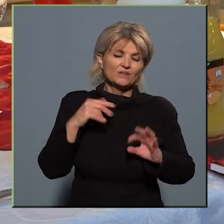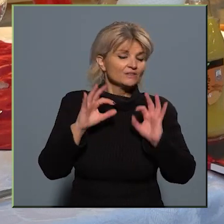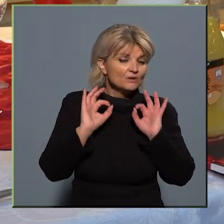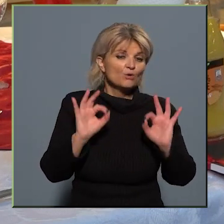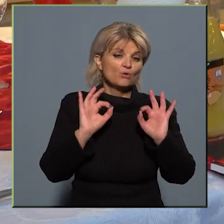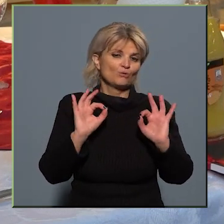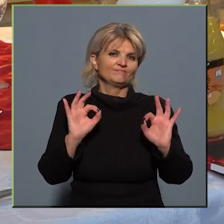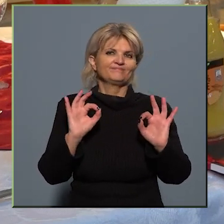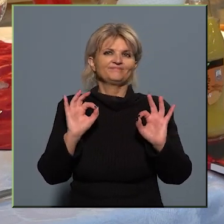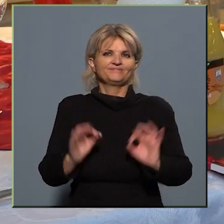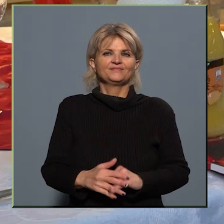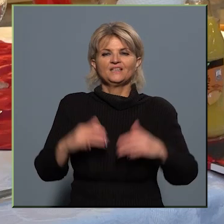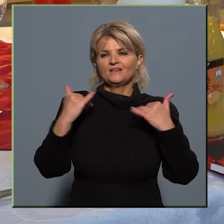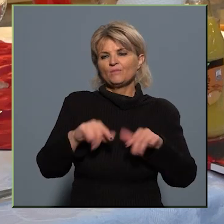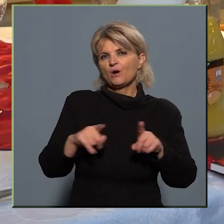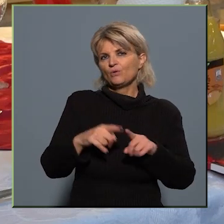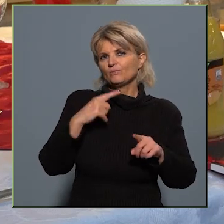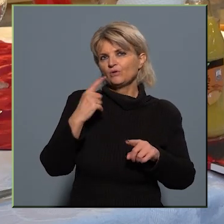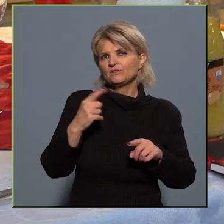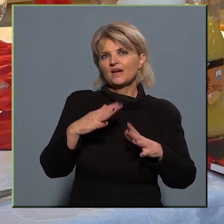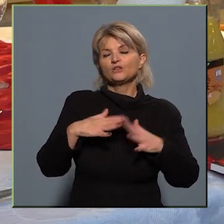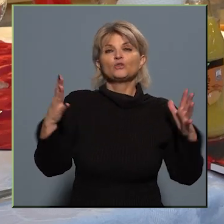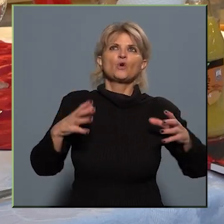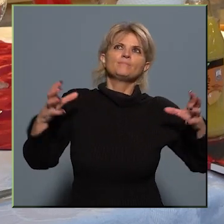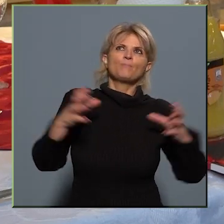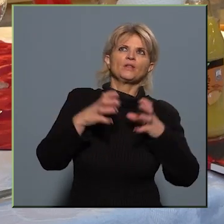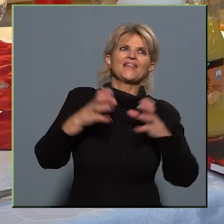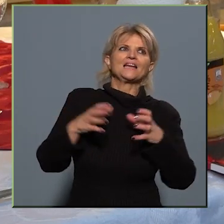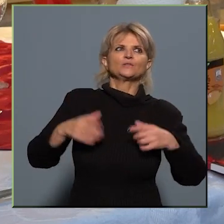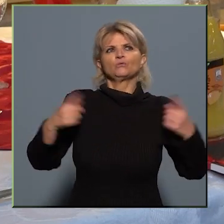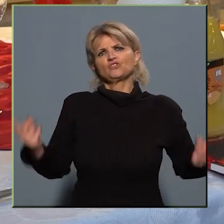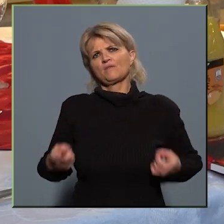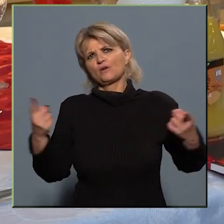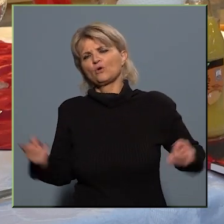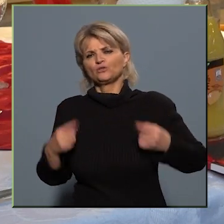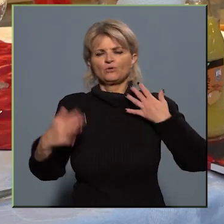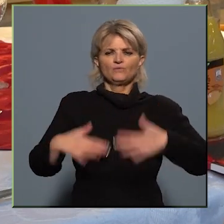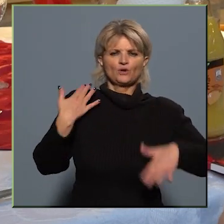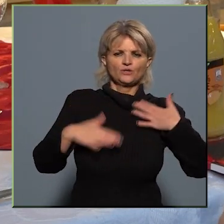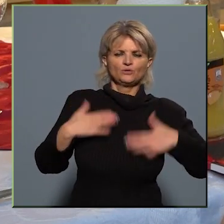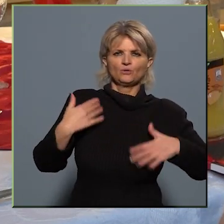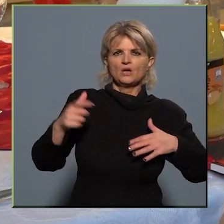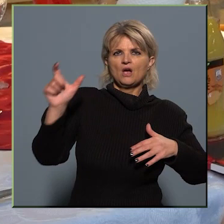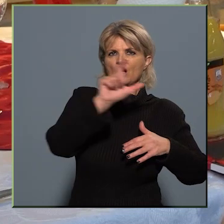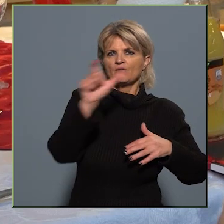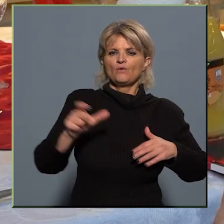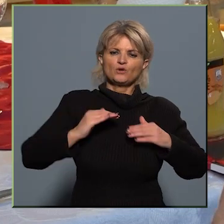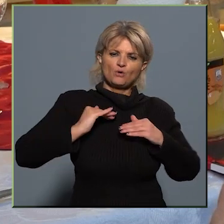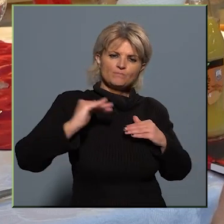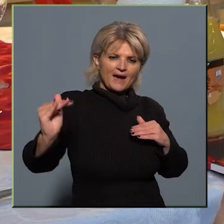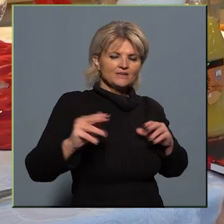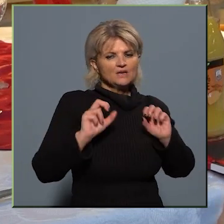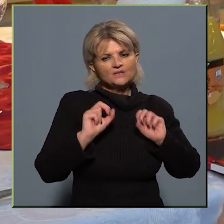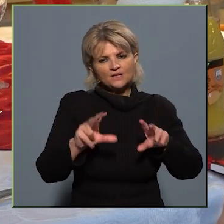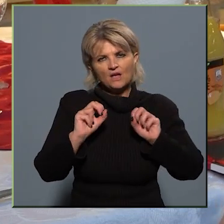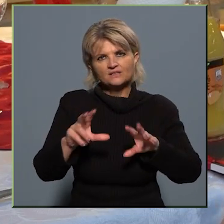Jó volt. Ma úgy hívnák, hogy nagyokat bandáztunk, nagyokat fürödtünk a folyóba, nagyokat rohangáltunk